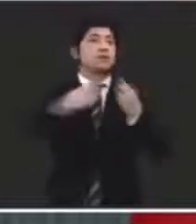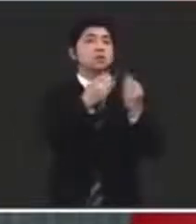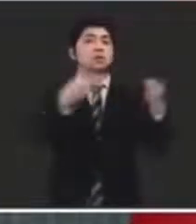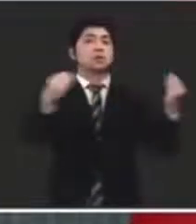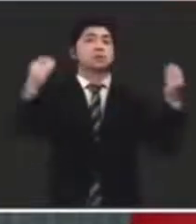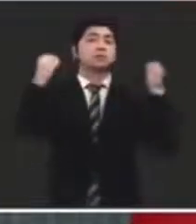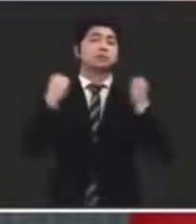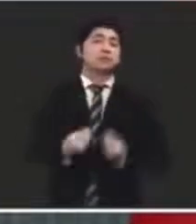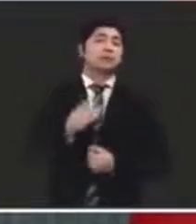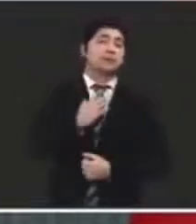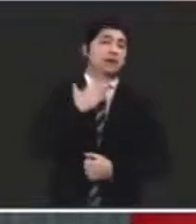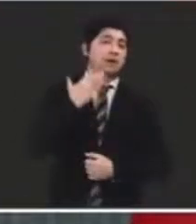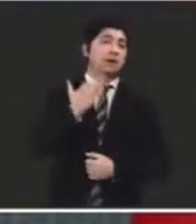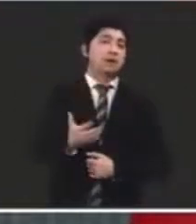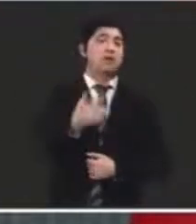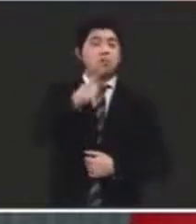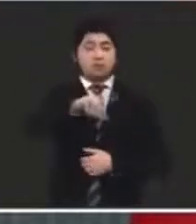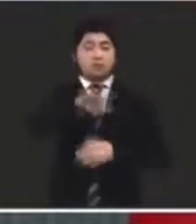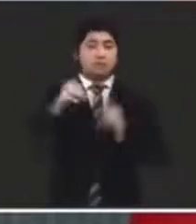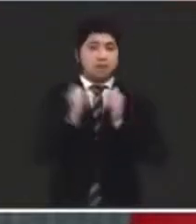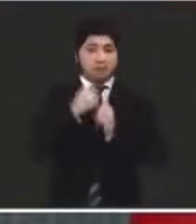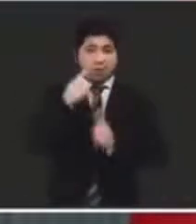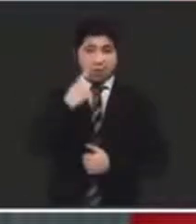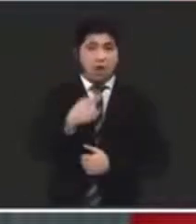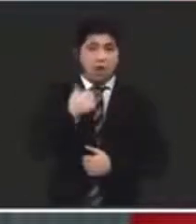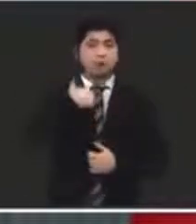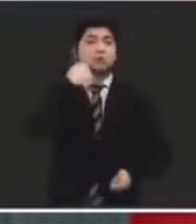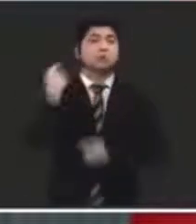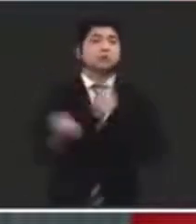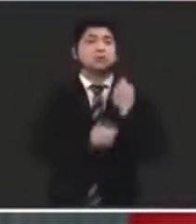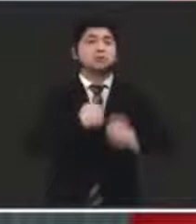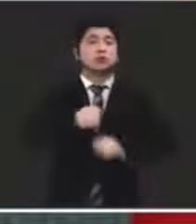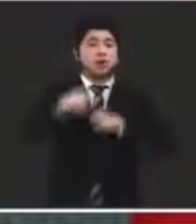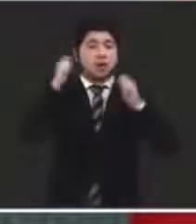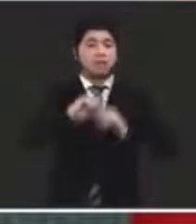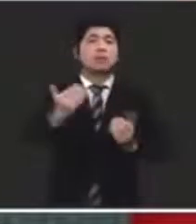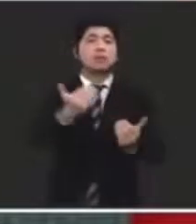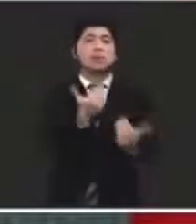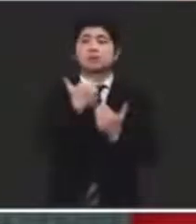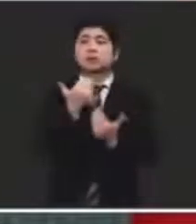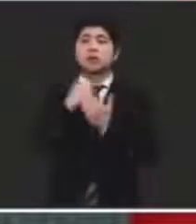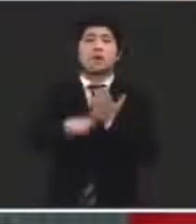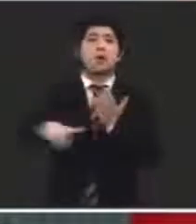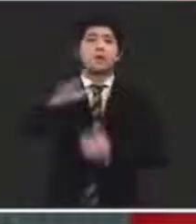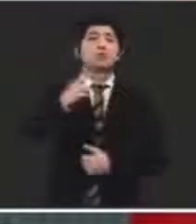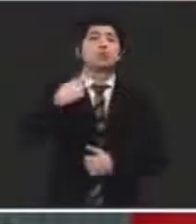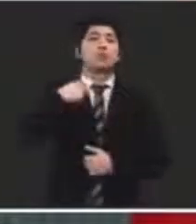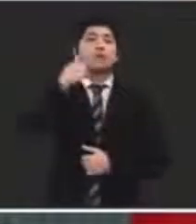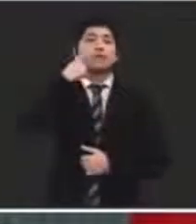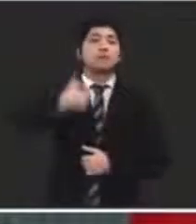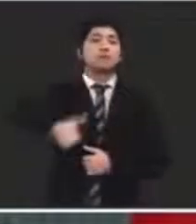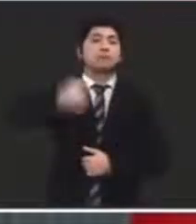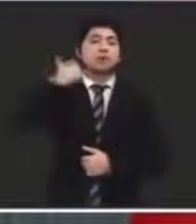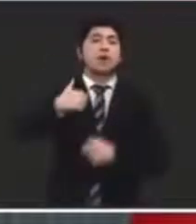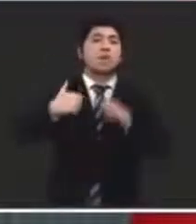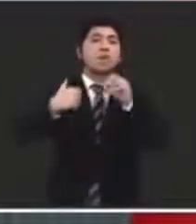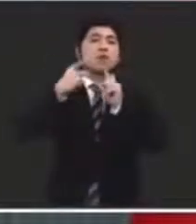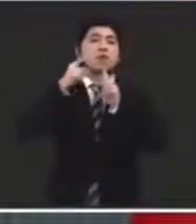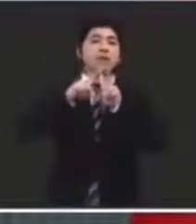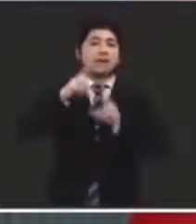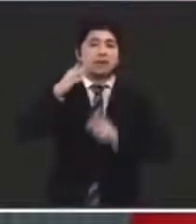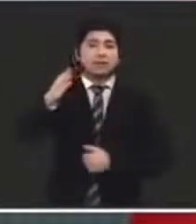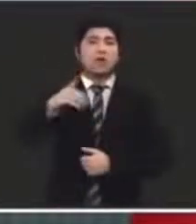seviye'dir bu vesileyle çabalarımıza verdikleri destek için Rusya devlet başkanı sayın putine